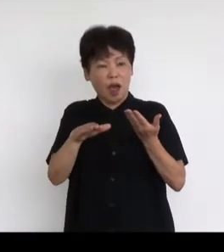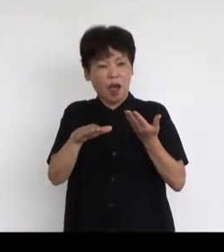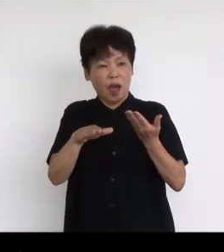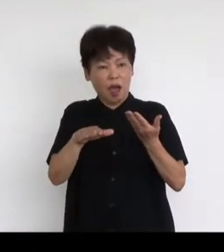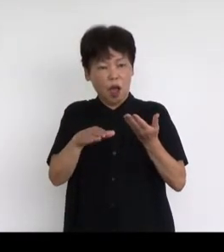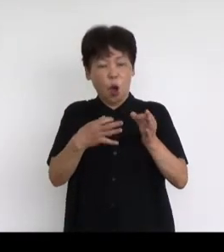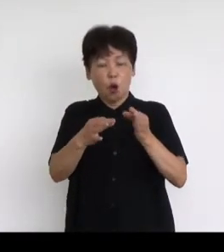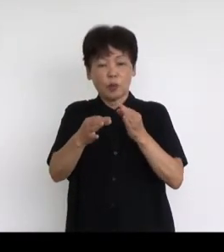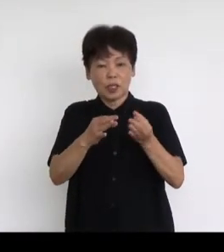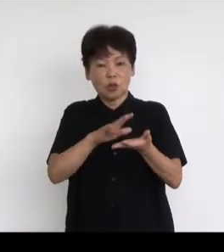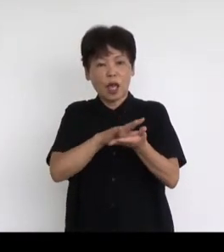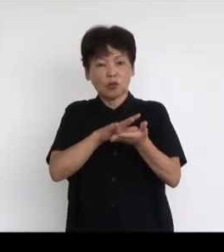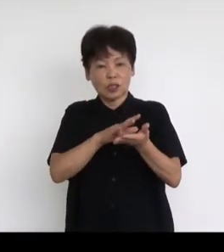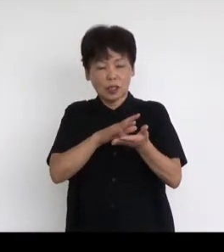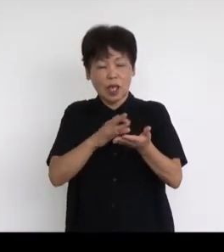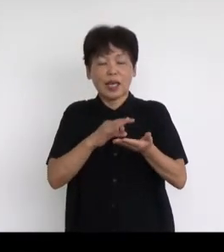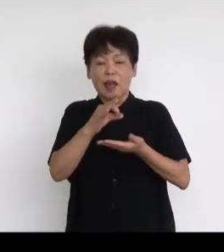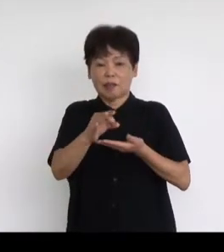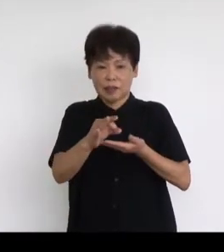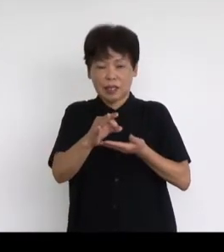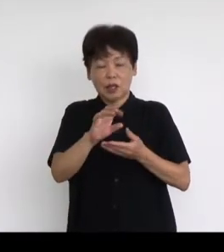応をお願いします。